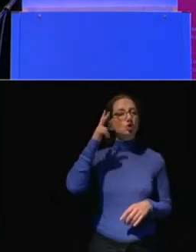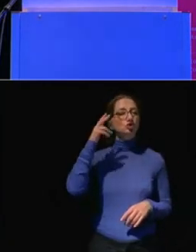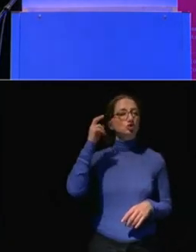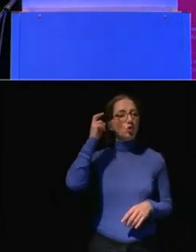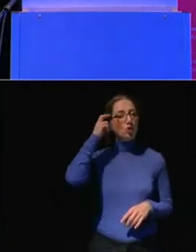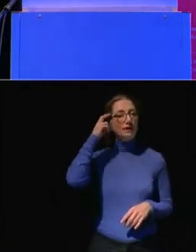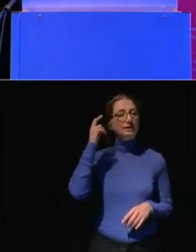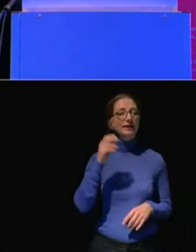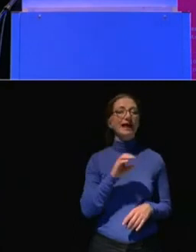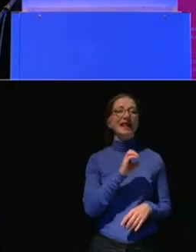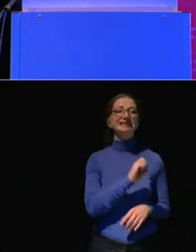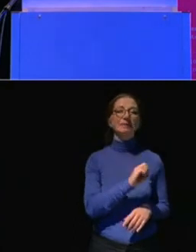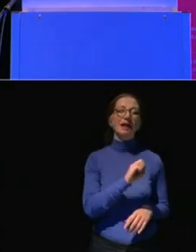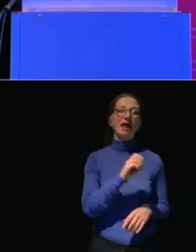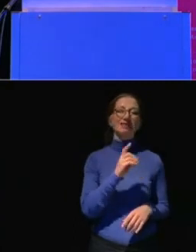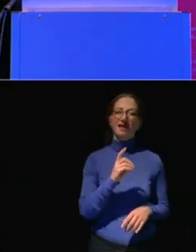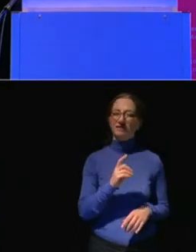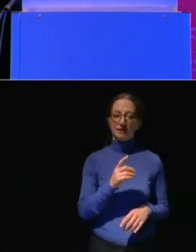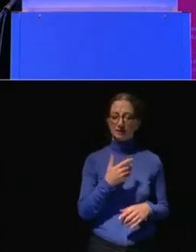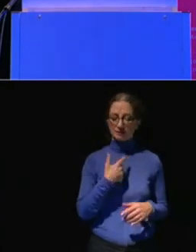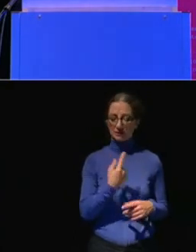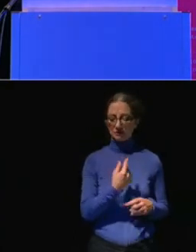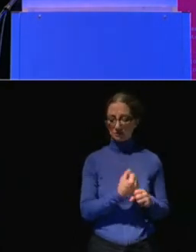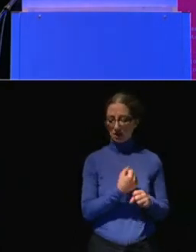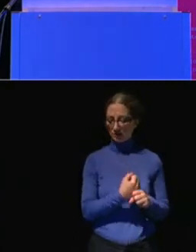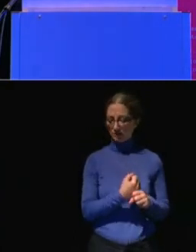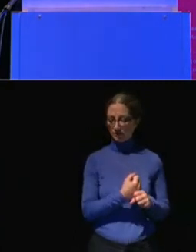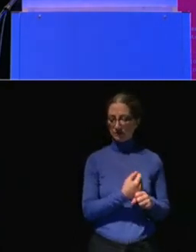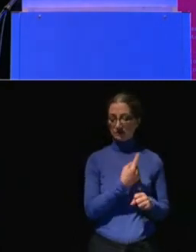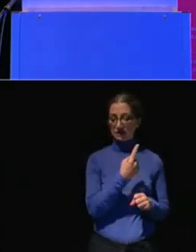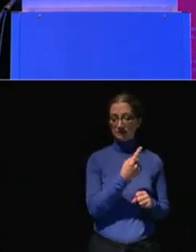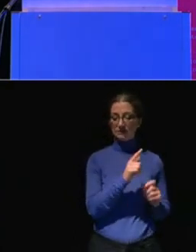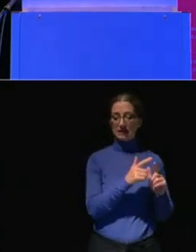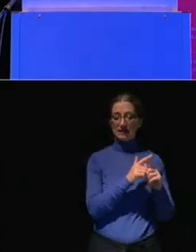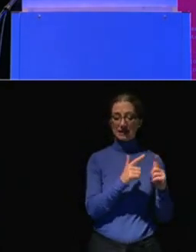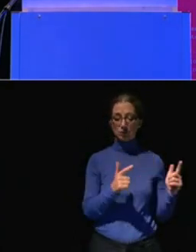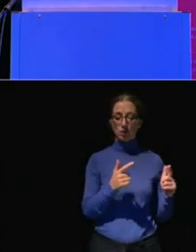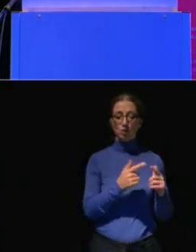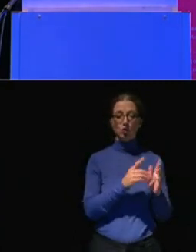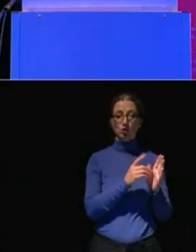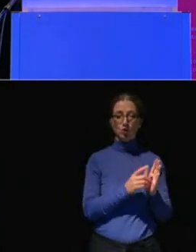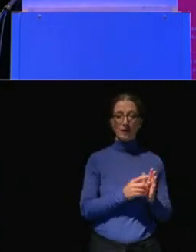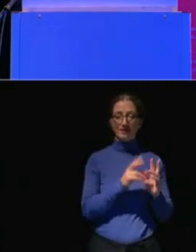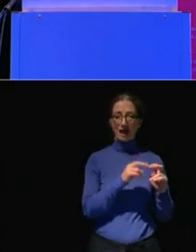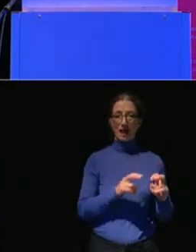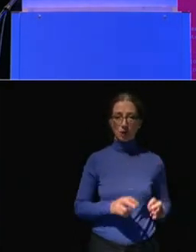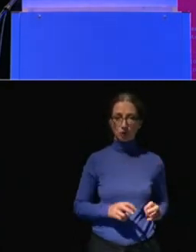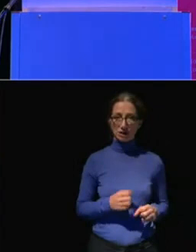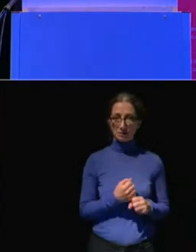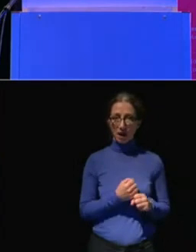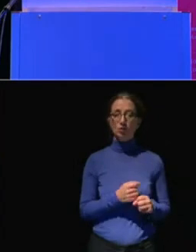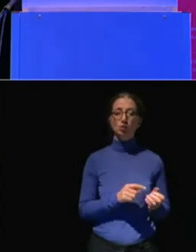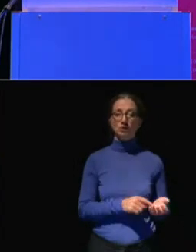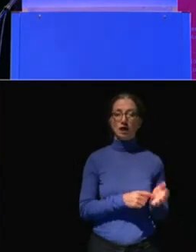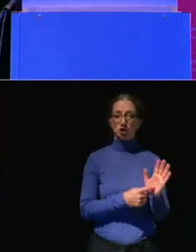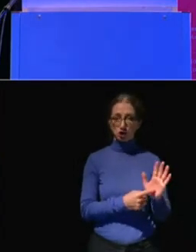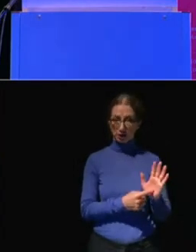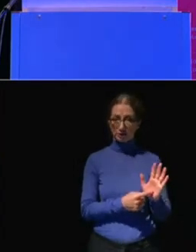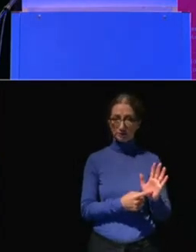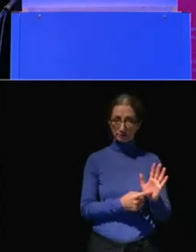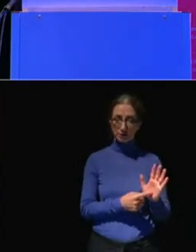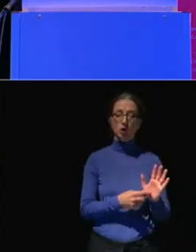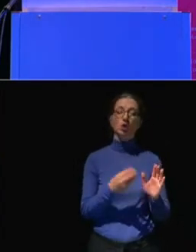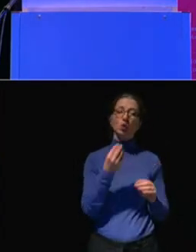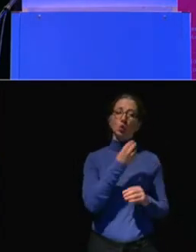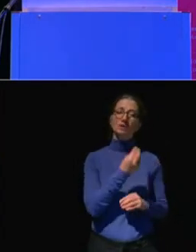Belladasmi für uns durchgeführt. Sie hat basierend auf einer Literatur- und Dokumentenanalyse dargestellt, wie Künstlerinnen